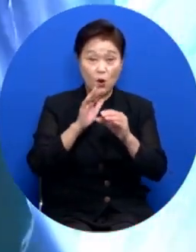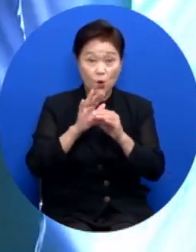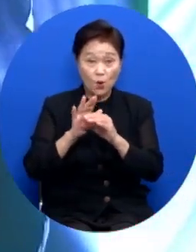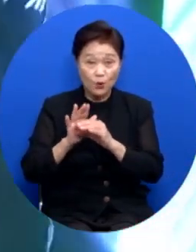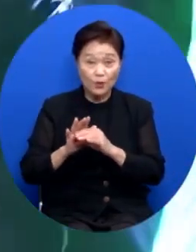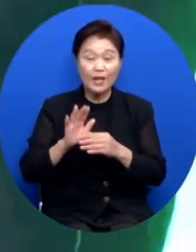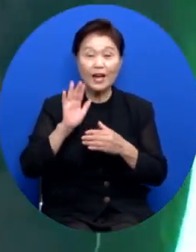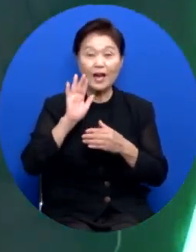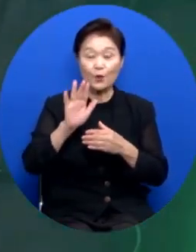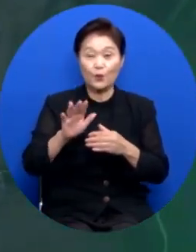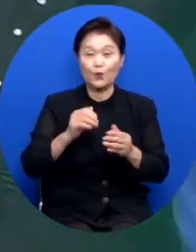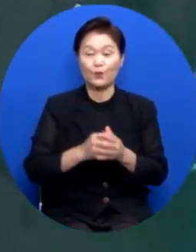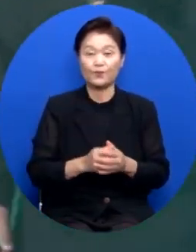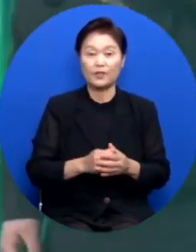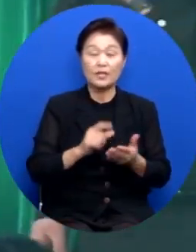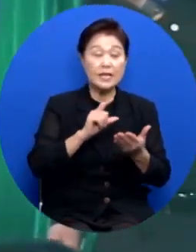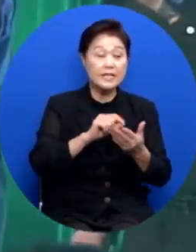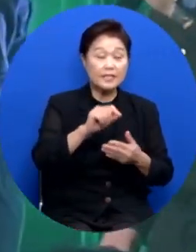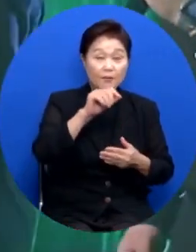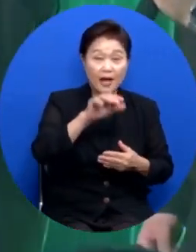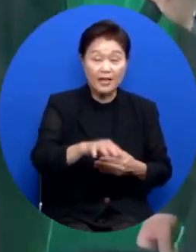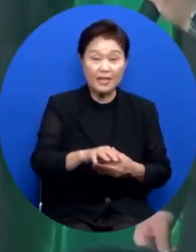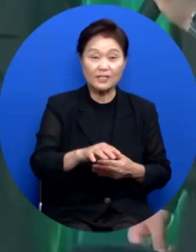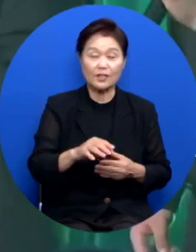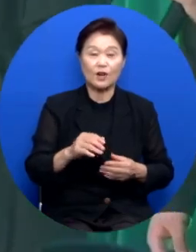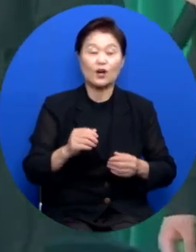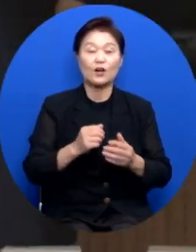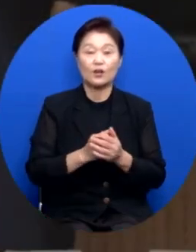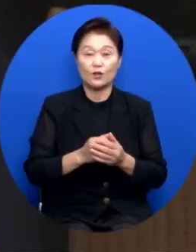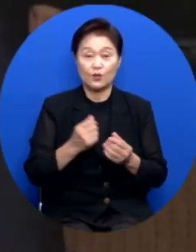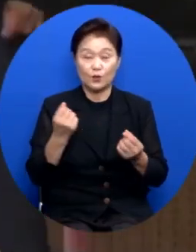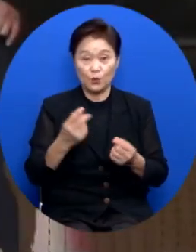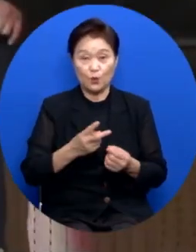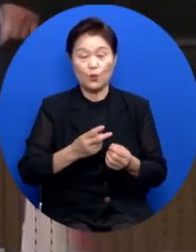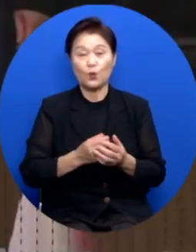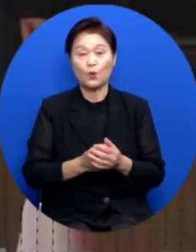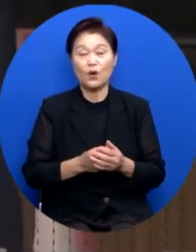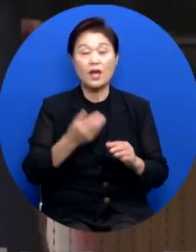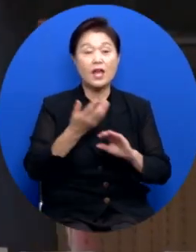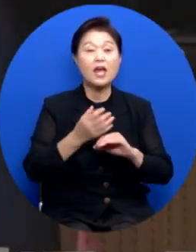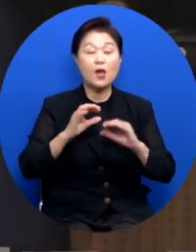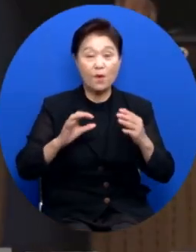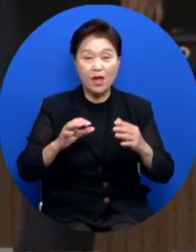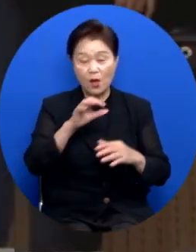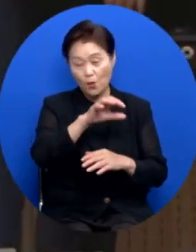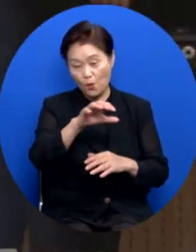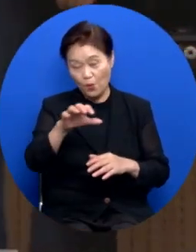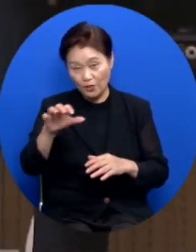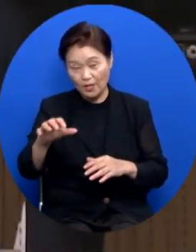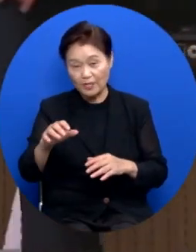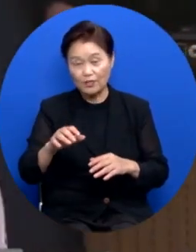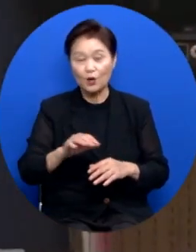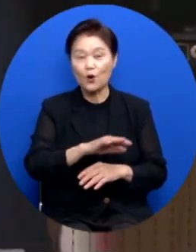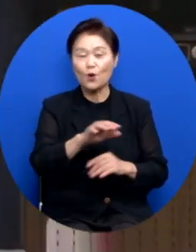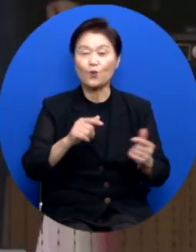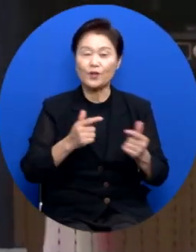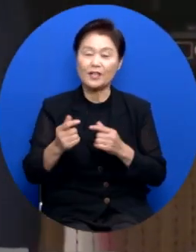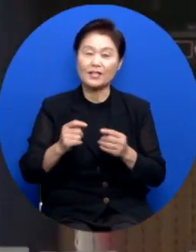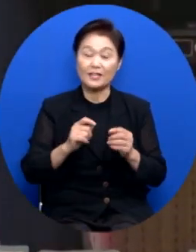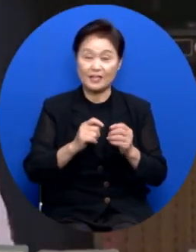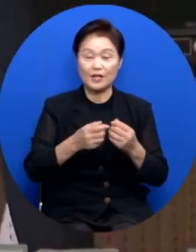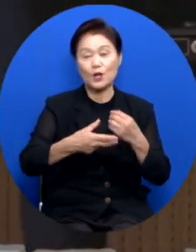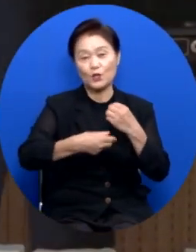이후로 또 지방에서 또 말씀해 주신 것처럼 또 해외에서도 저희 팀을 이렇게 찾아